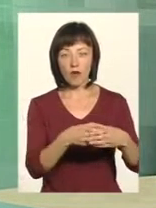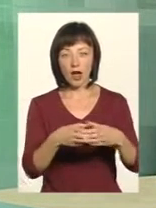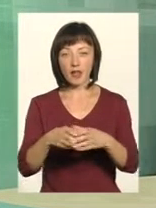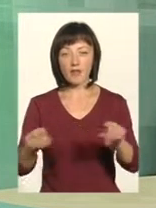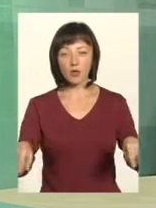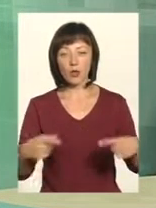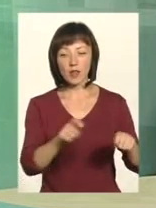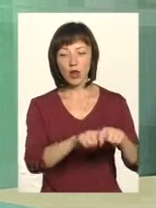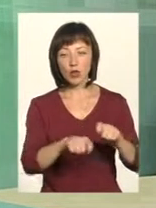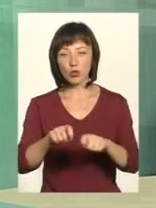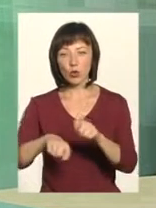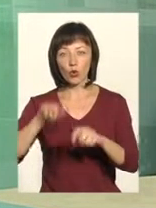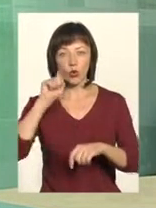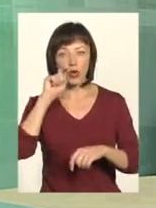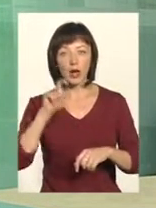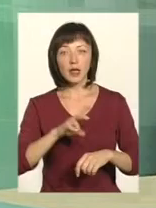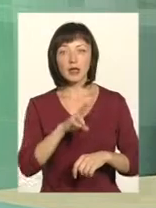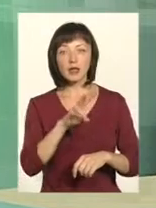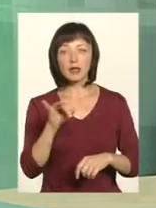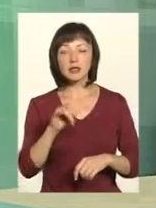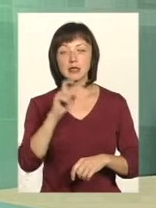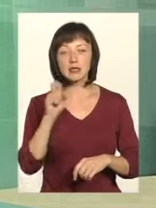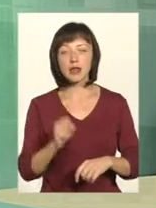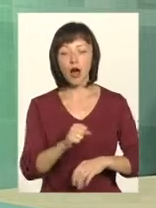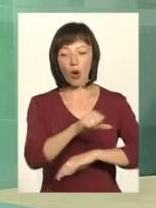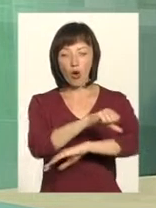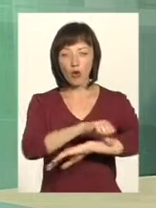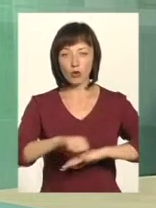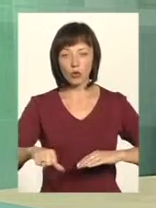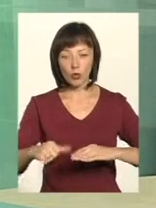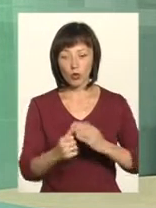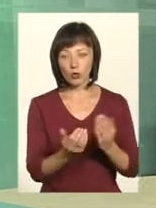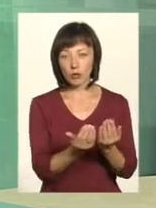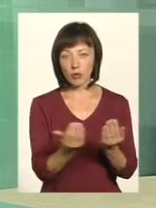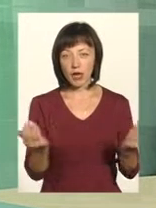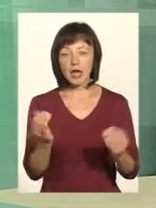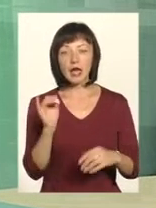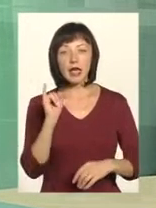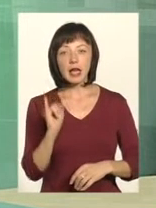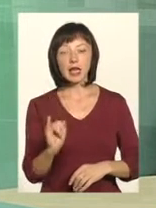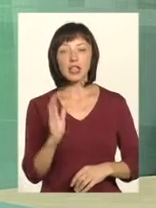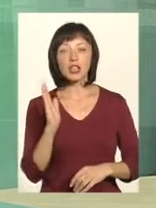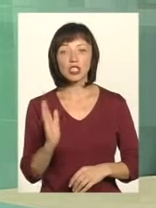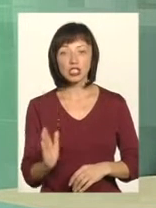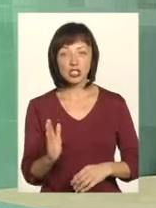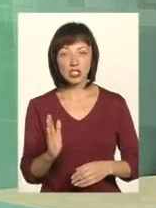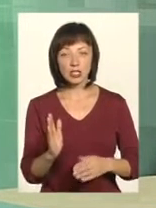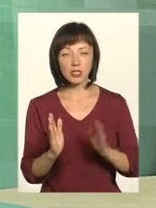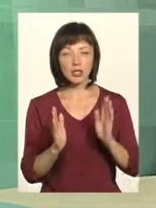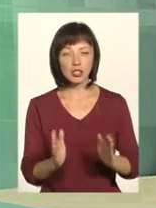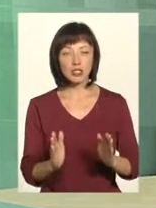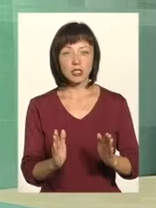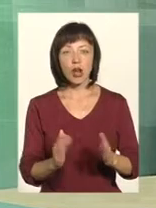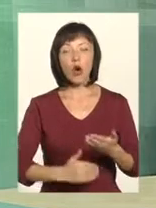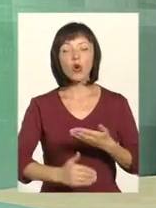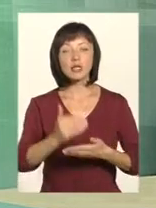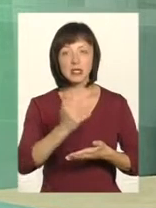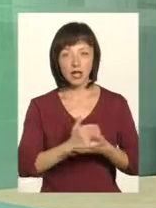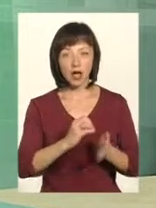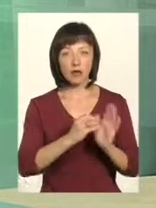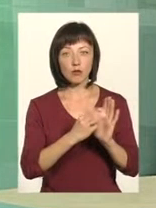контролю України за українсько-російським кордоном І лише останнім, одним з останніх